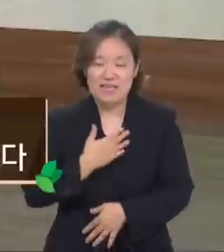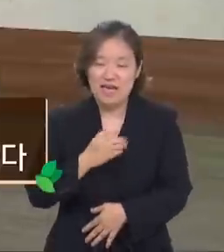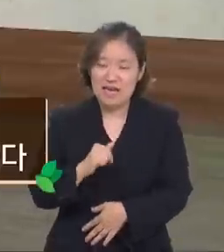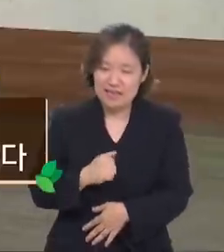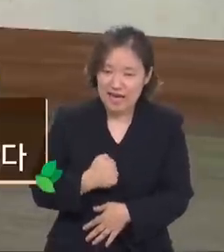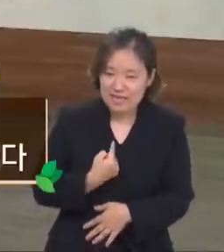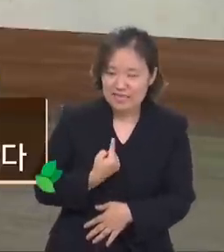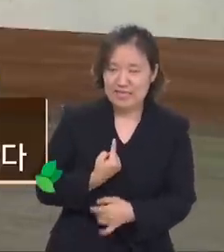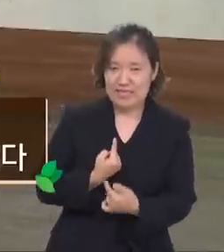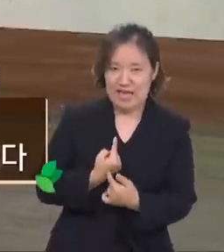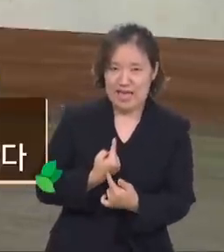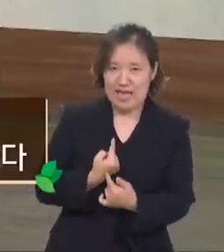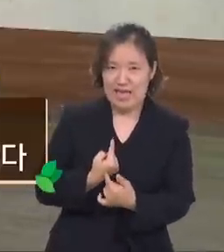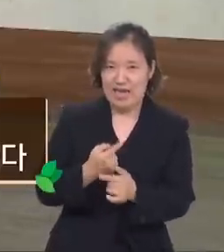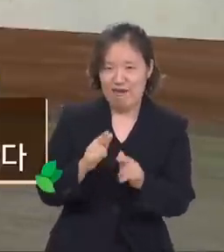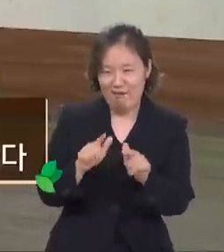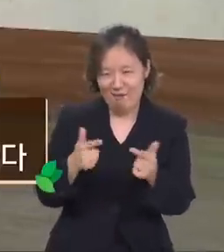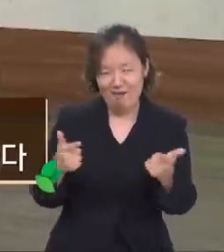자신만의